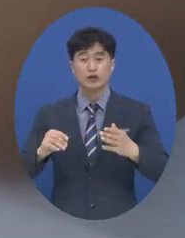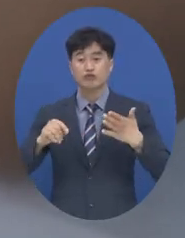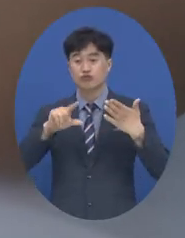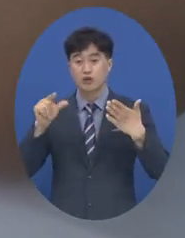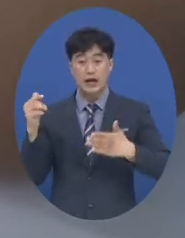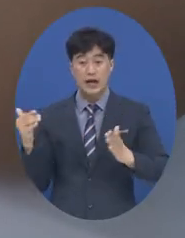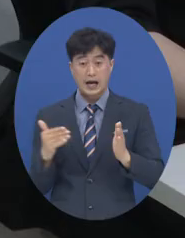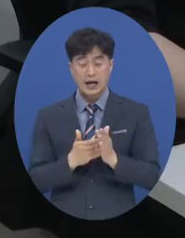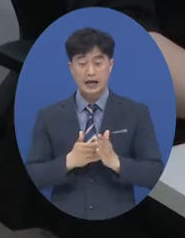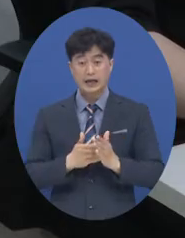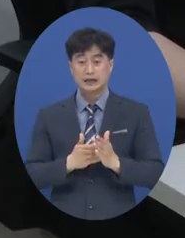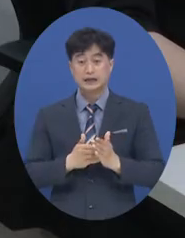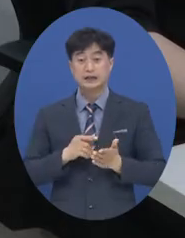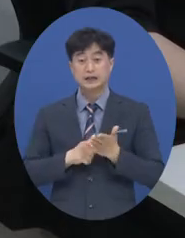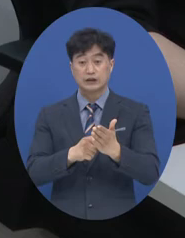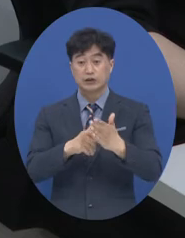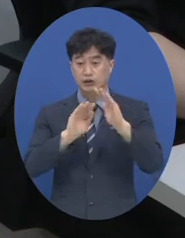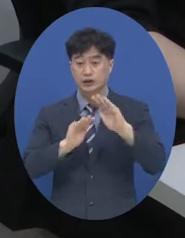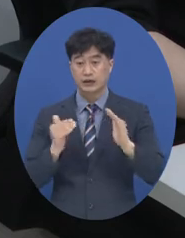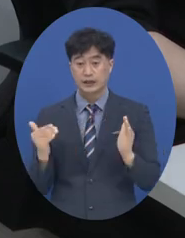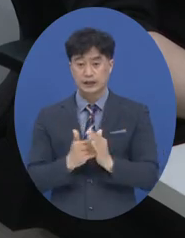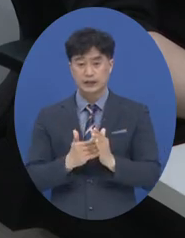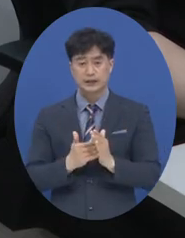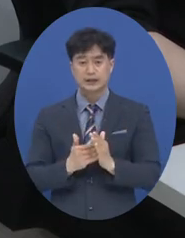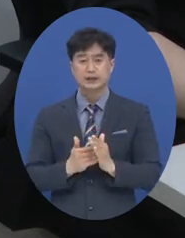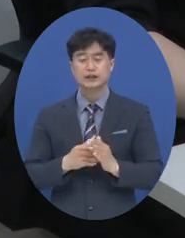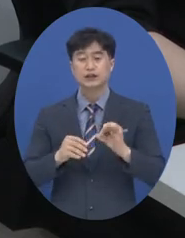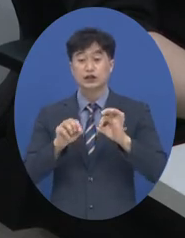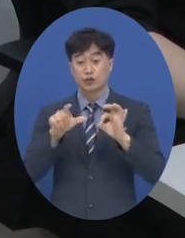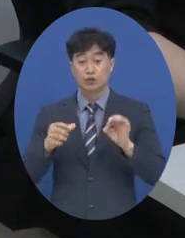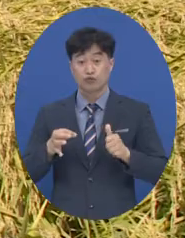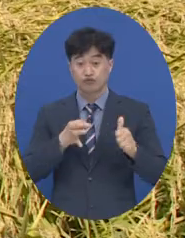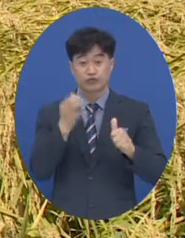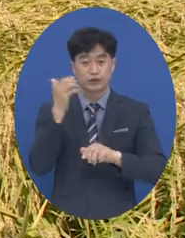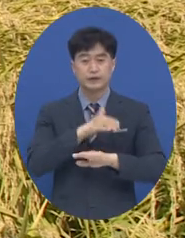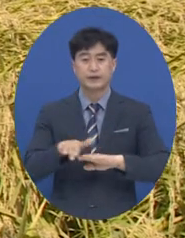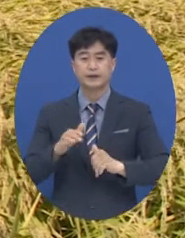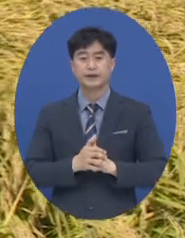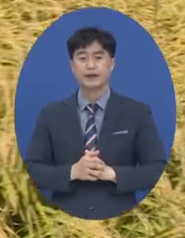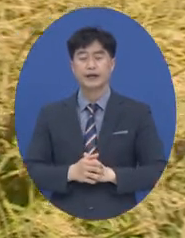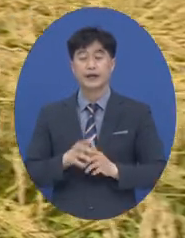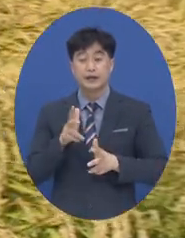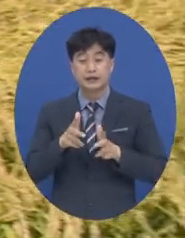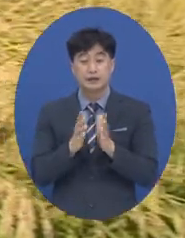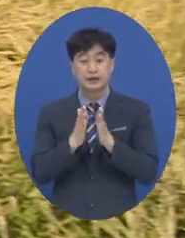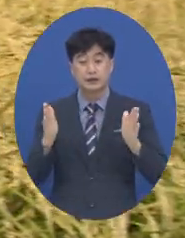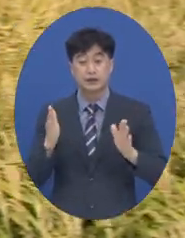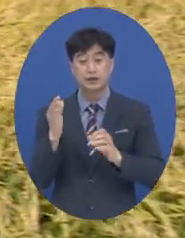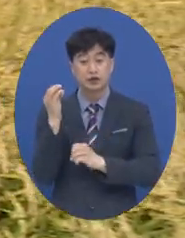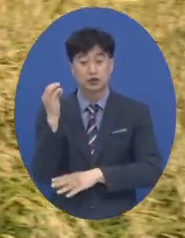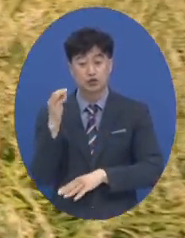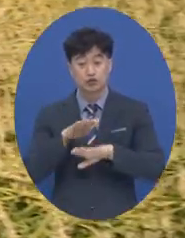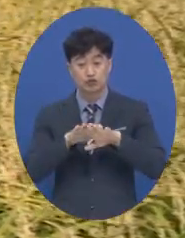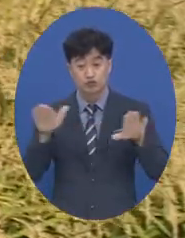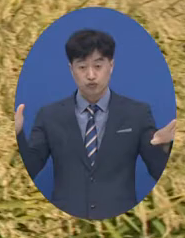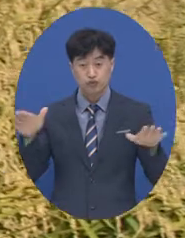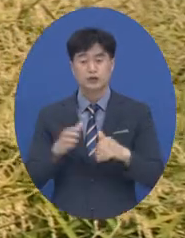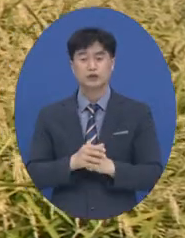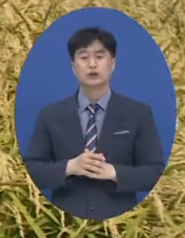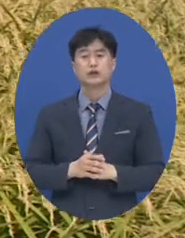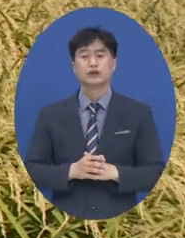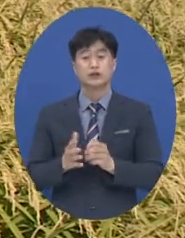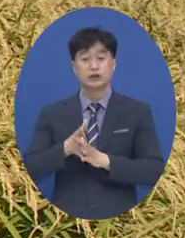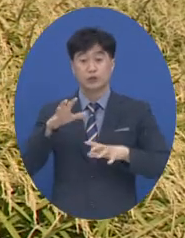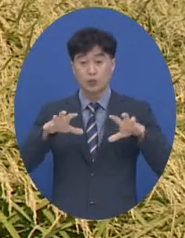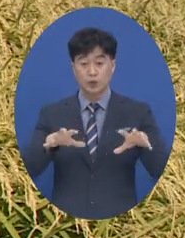9월까지 신청 절차를 완료해 10월부터 지급한다는 계획. 사업 신청 시작일을 기준으로 해당 시군의 3년